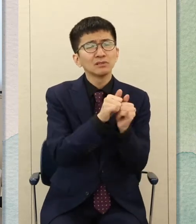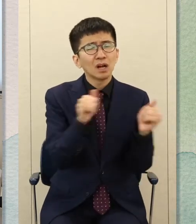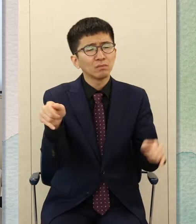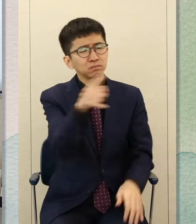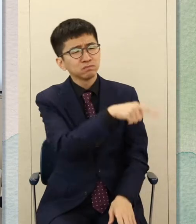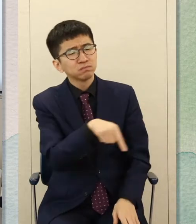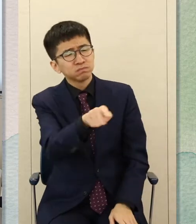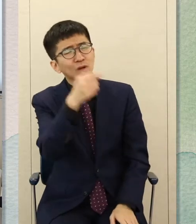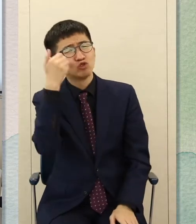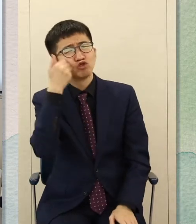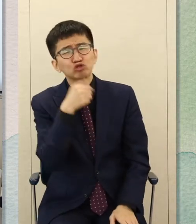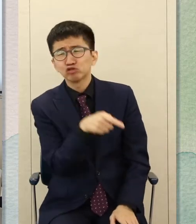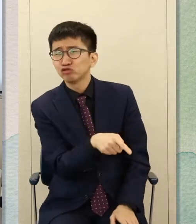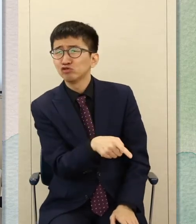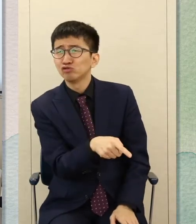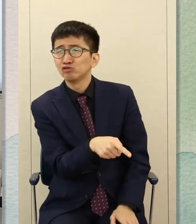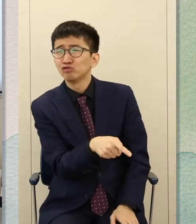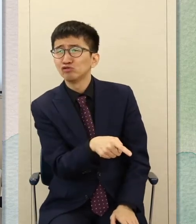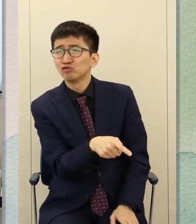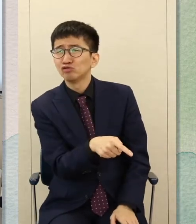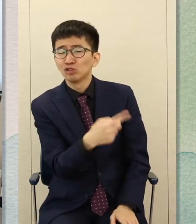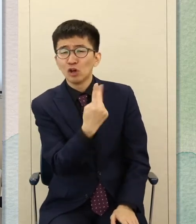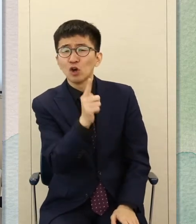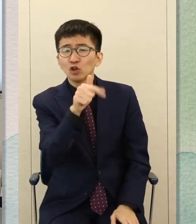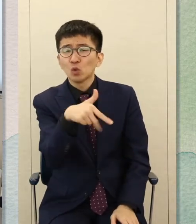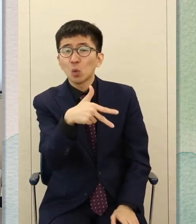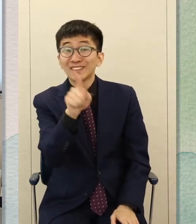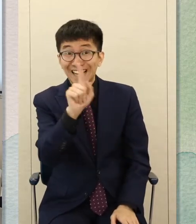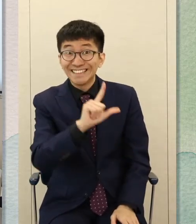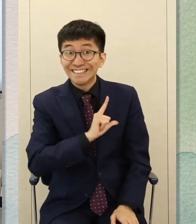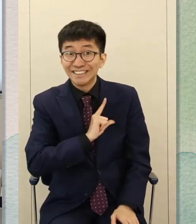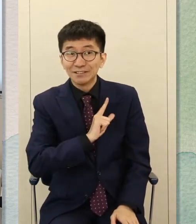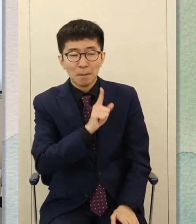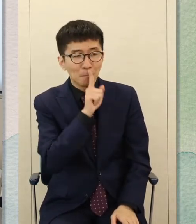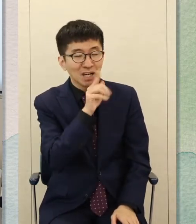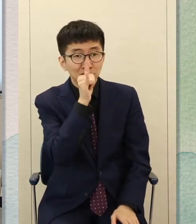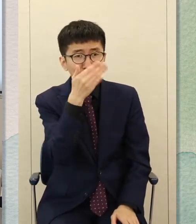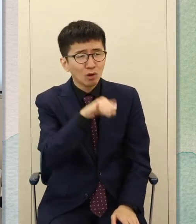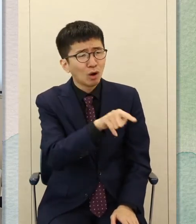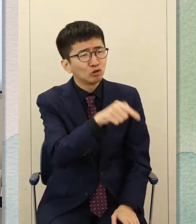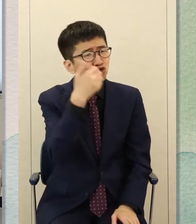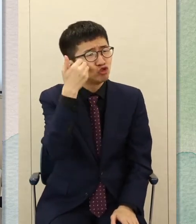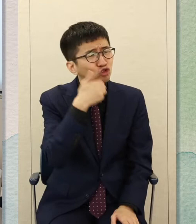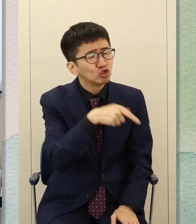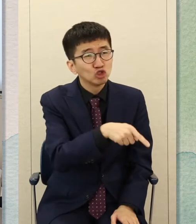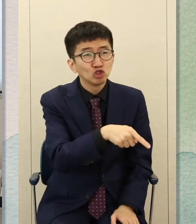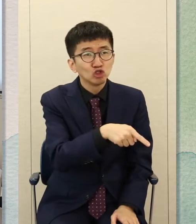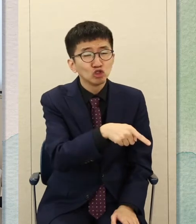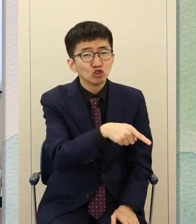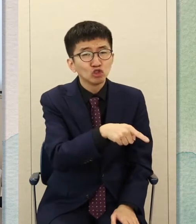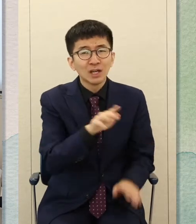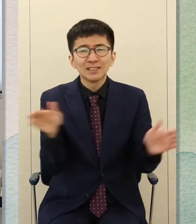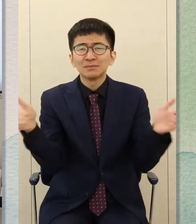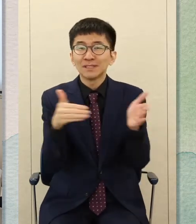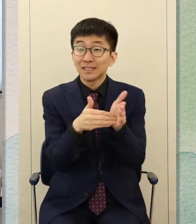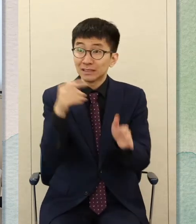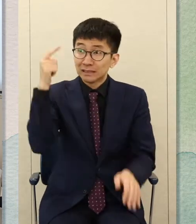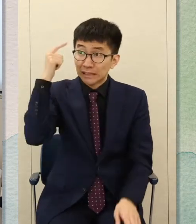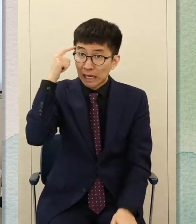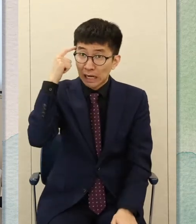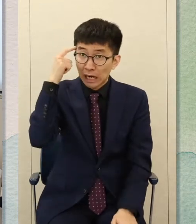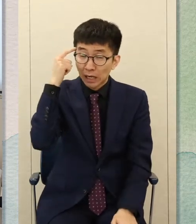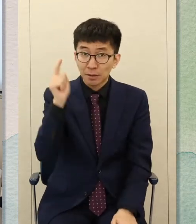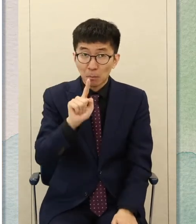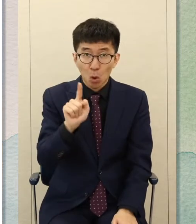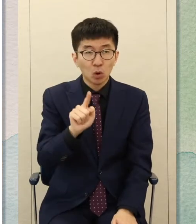도대체 누구야? 어떤 사람을 독자라고 할 수 있는 거야? 이런 이야기 해볼 수 있겠죠. 저희가 그동안 생각했던